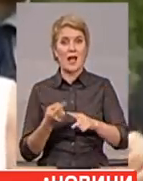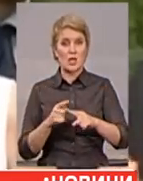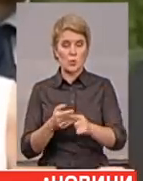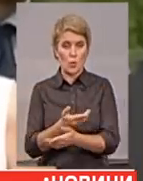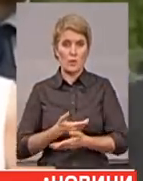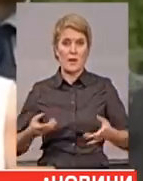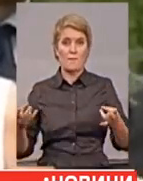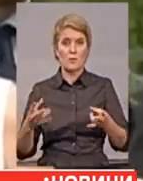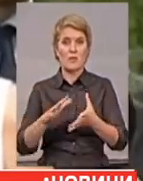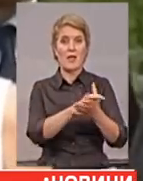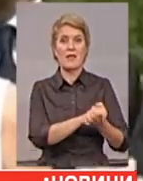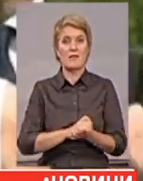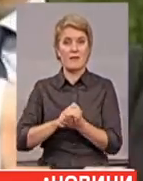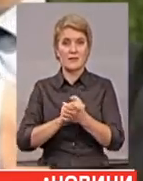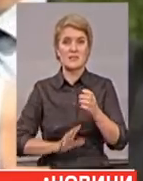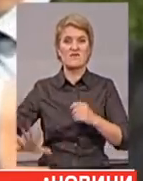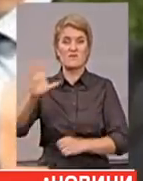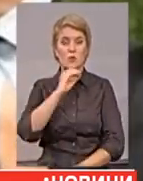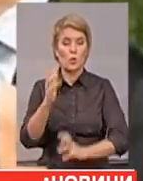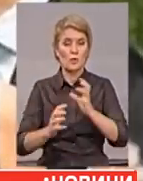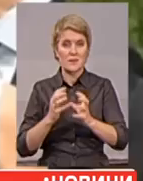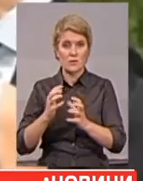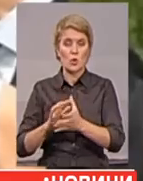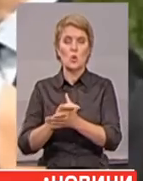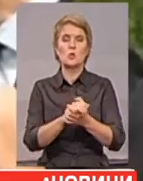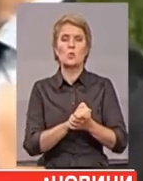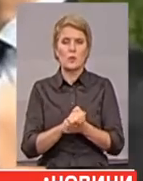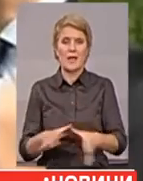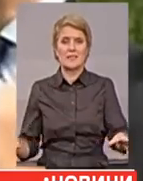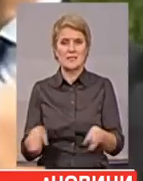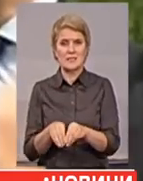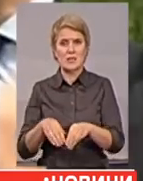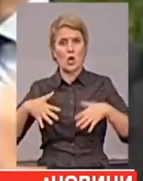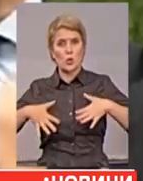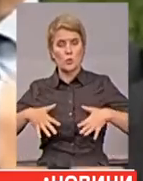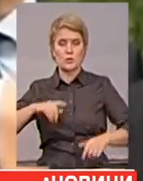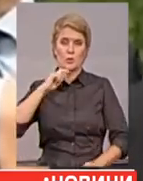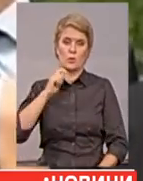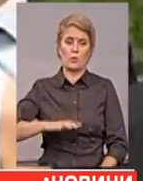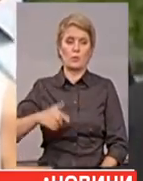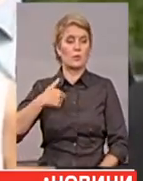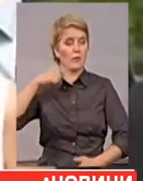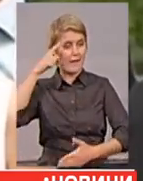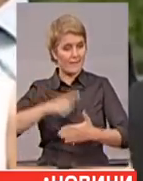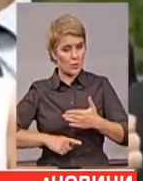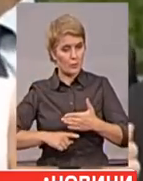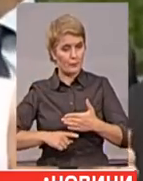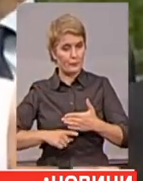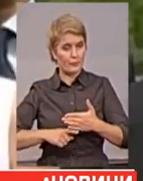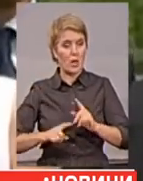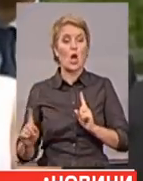єдність всього світу. І солідарність з Грузією і з Україною. Я вірю,